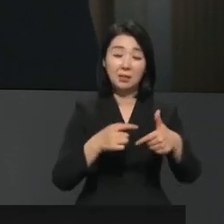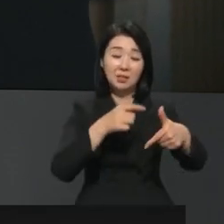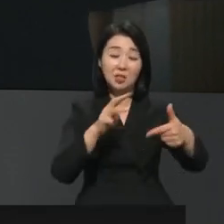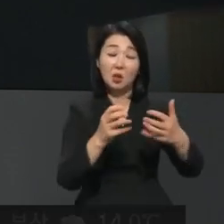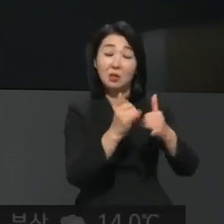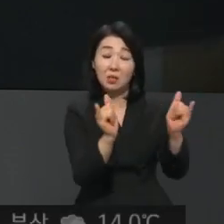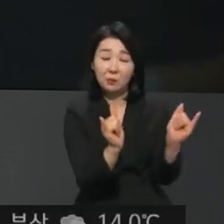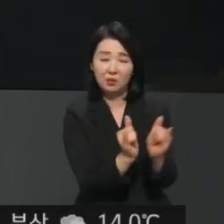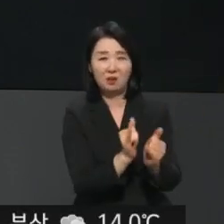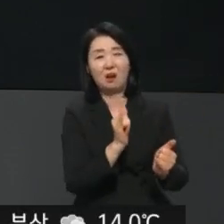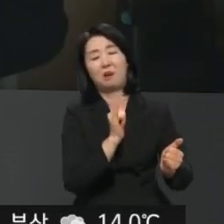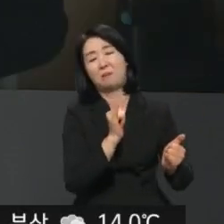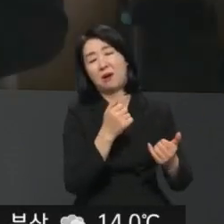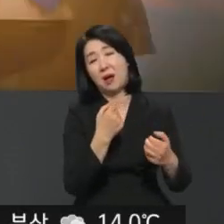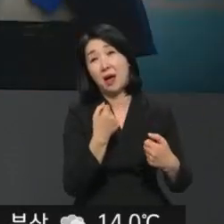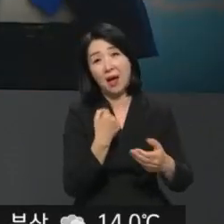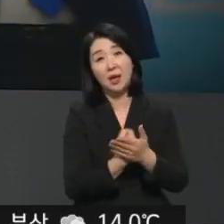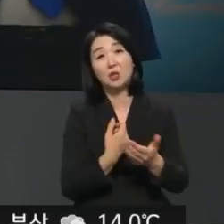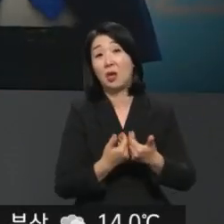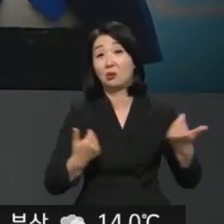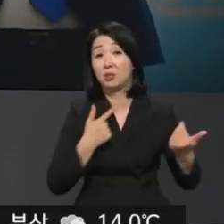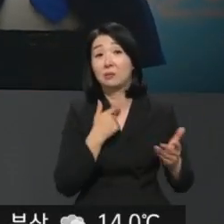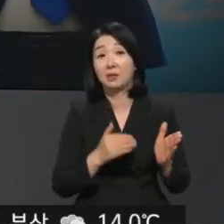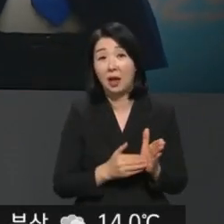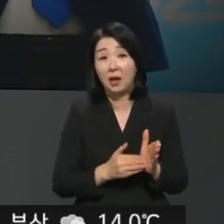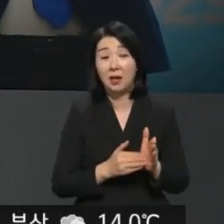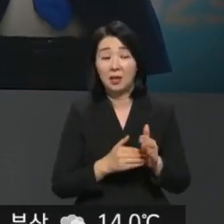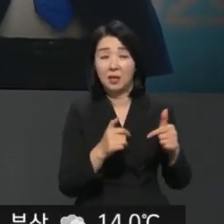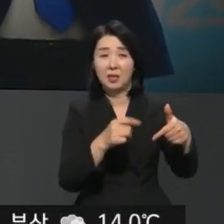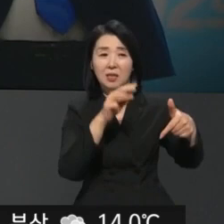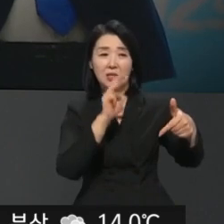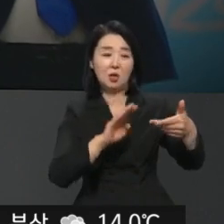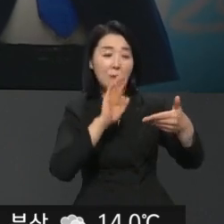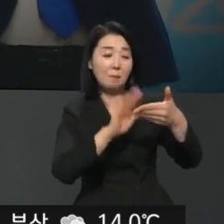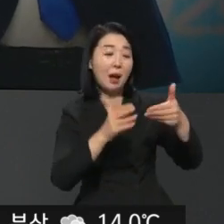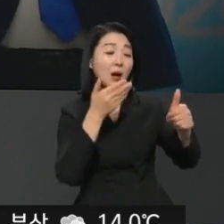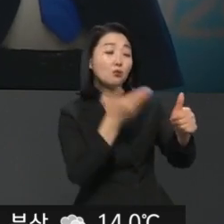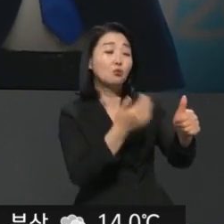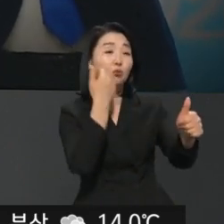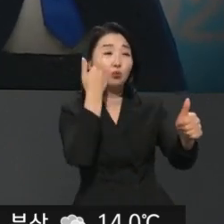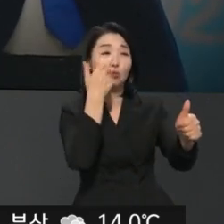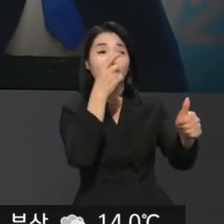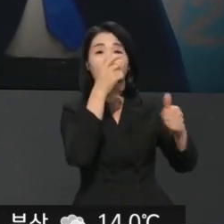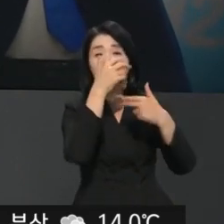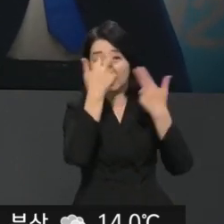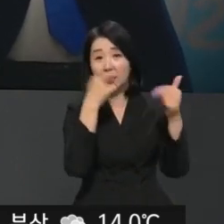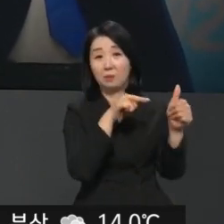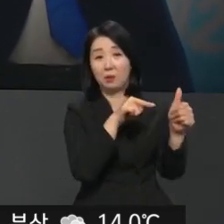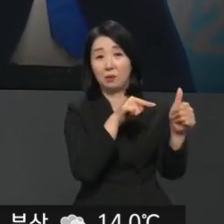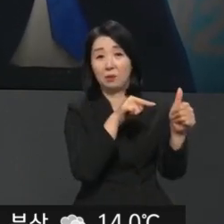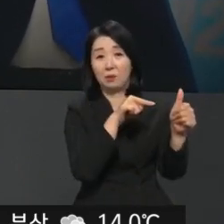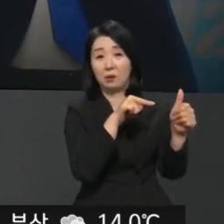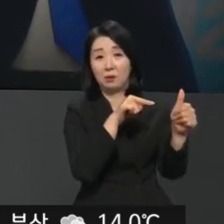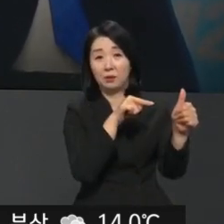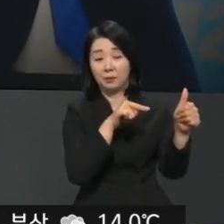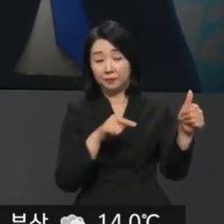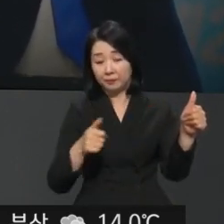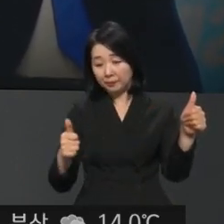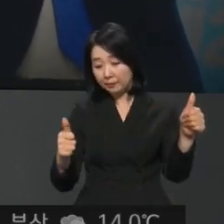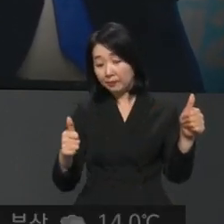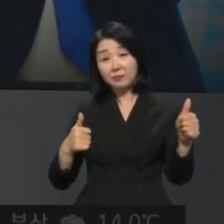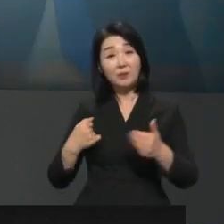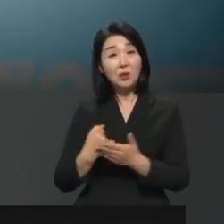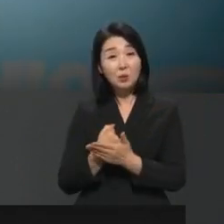이별을 해야 했다고도 했는데요. 그렇게 해서 인천 계양구를 물려받은 사람 역시 이재명 대표죠. 그리고 본인이